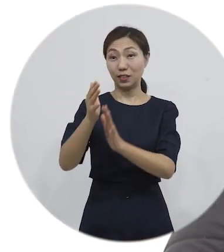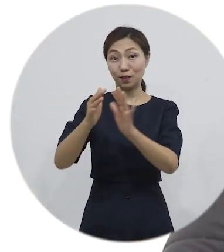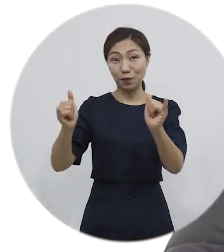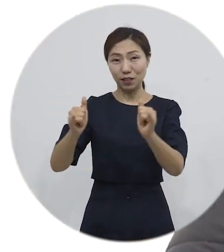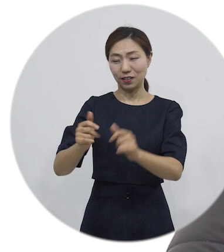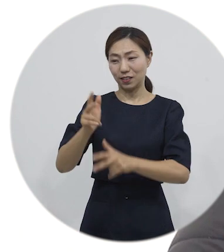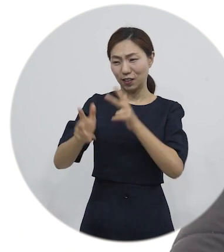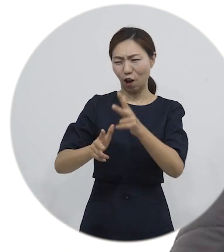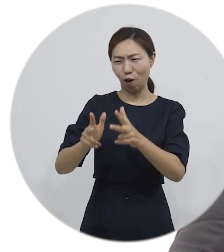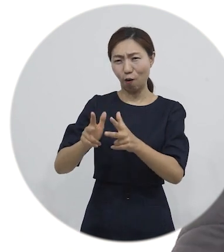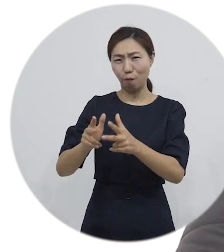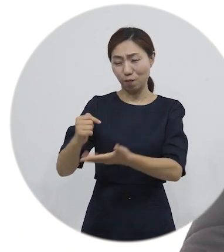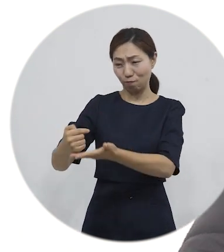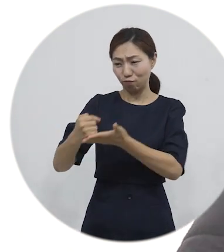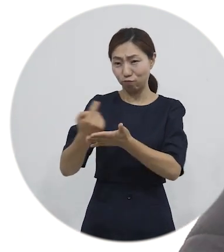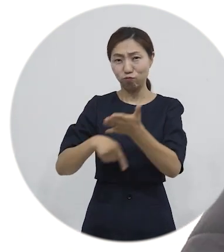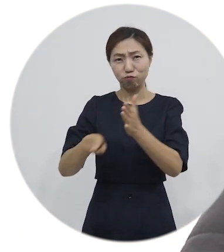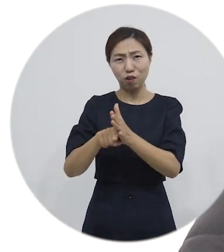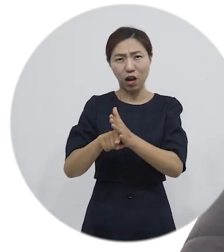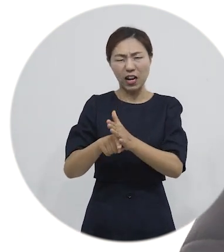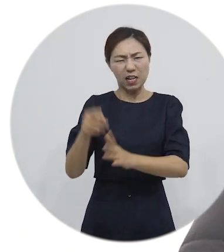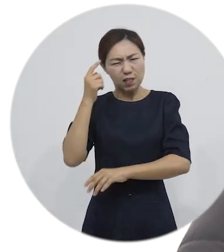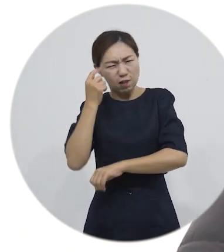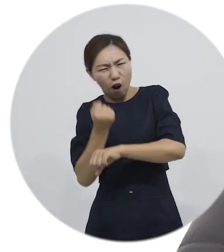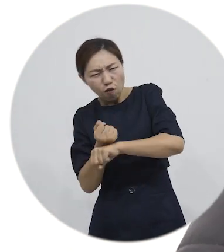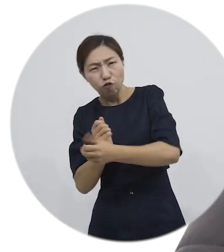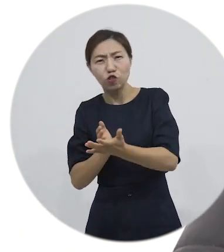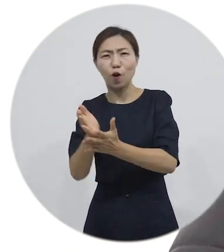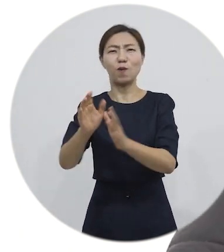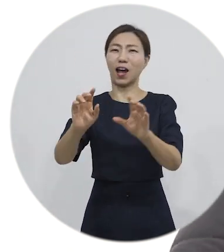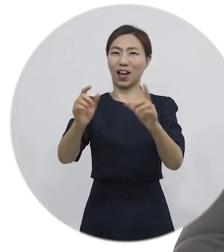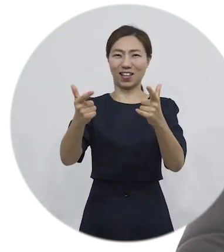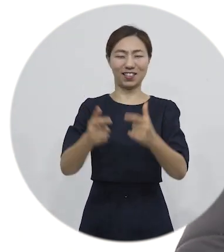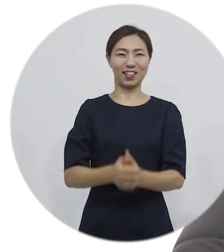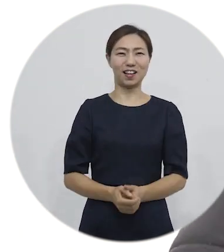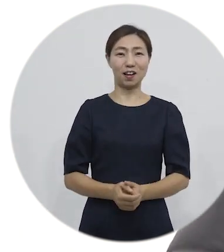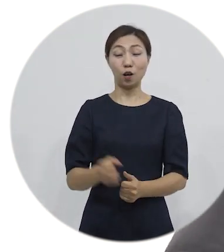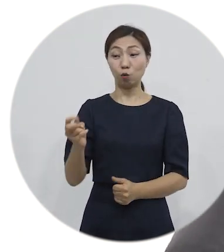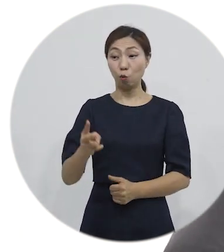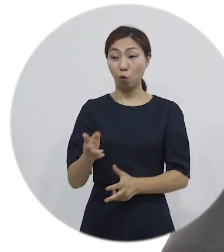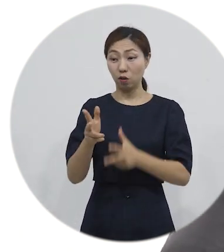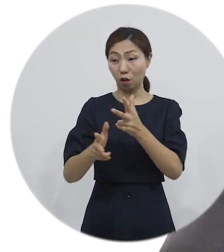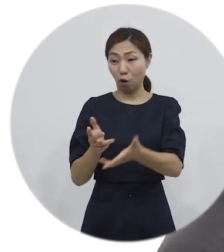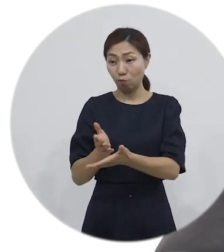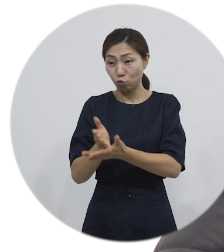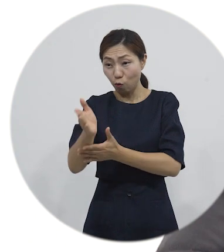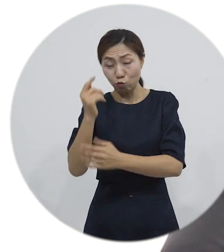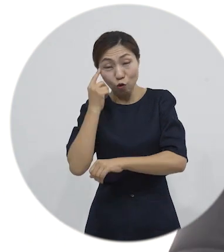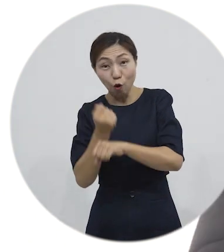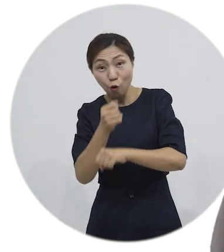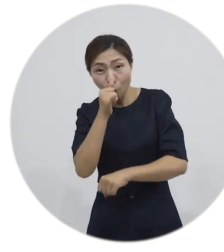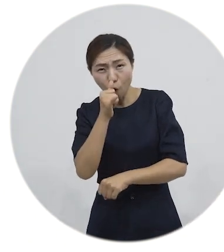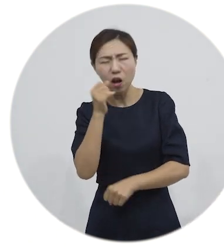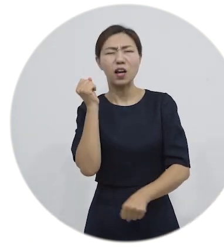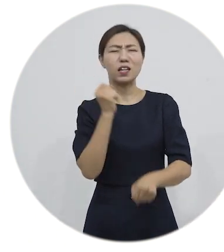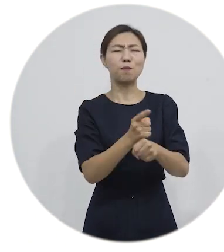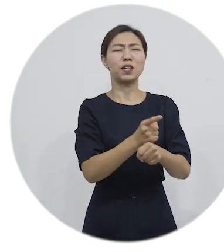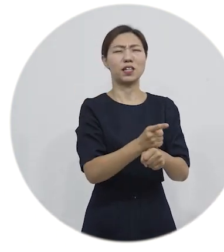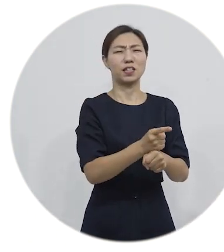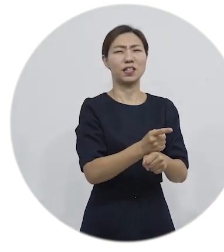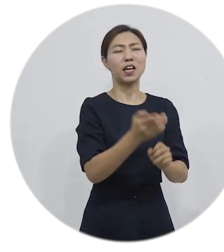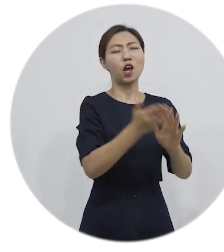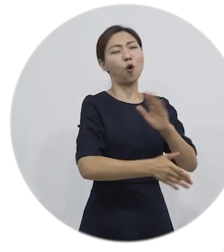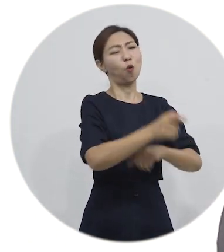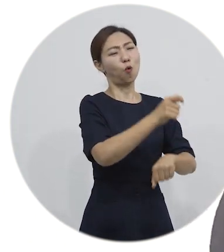주민들이 사업을 제안하기 위해서 연구하거나 그런 것도 아니고요. 그리고 만약에 그런 사업이 있었으면 이미 행정에서 다 했을